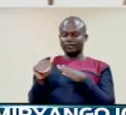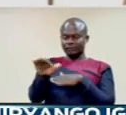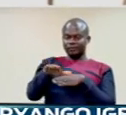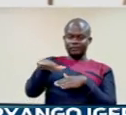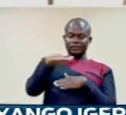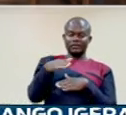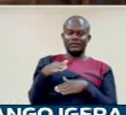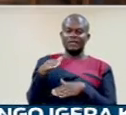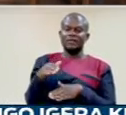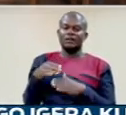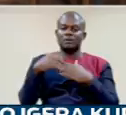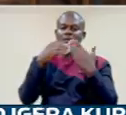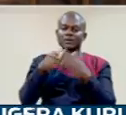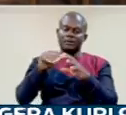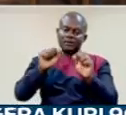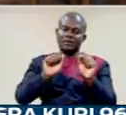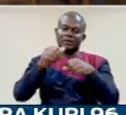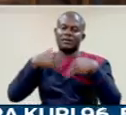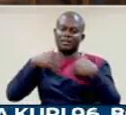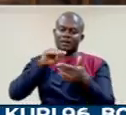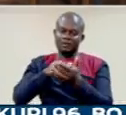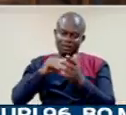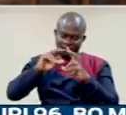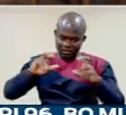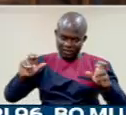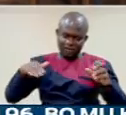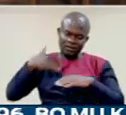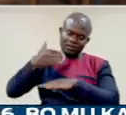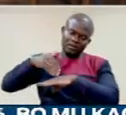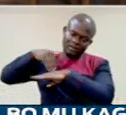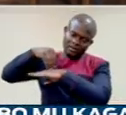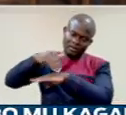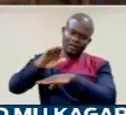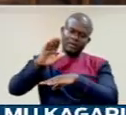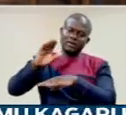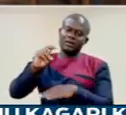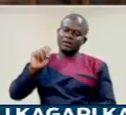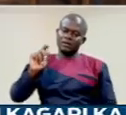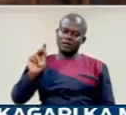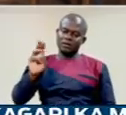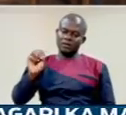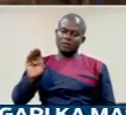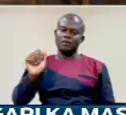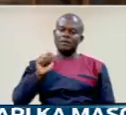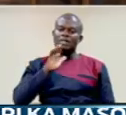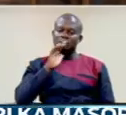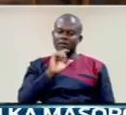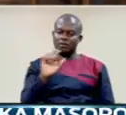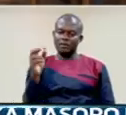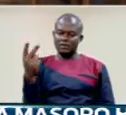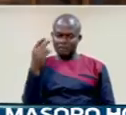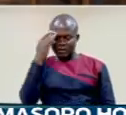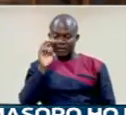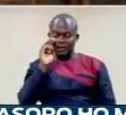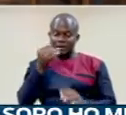Cheimani bakamufata bakamujyana kuri centre de santé bakamupima bakamwohereza inkumba aho umuntu ategereza ibyumweru bibiri kugira ngo barebe